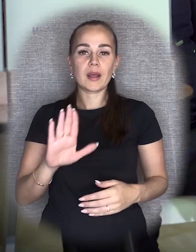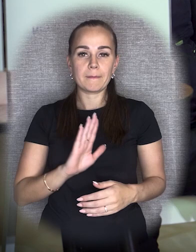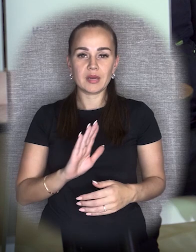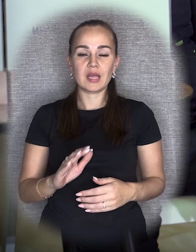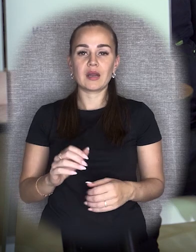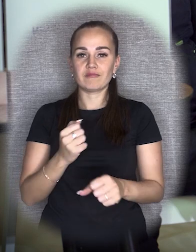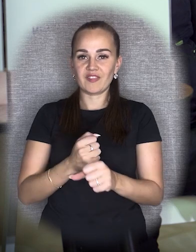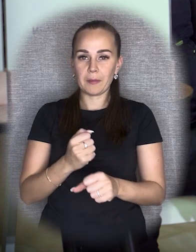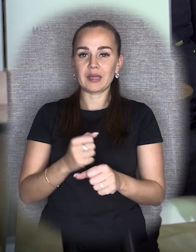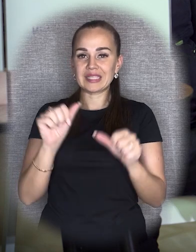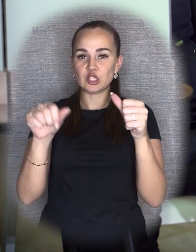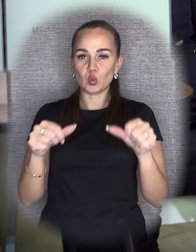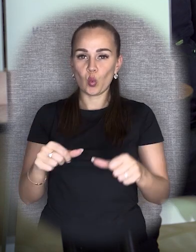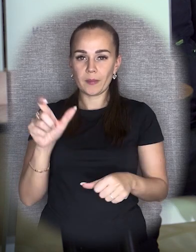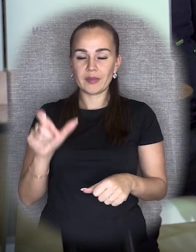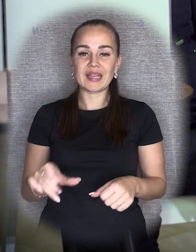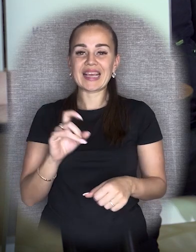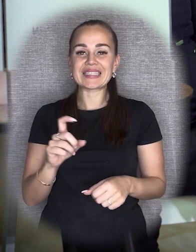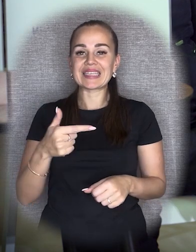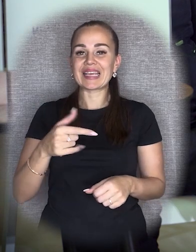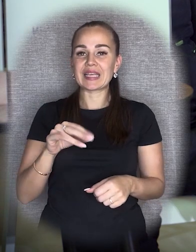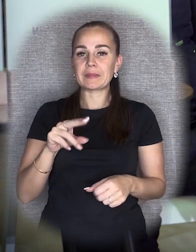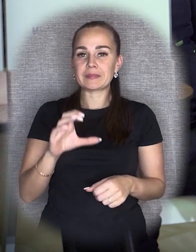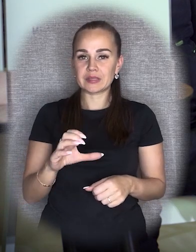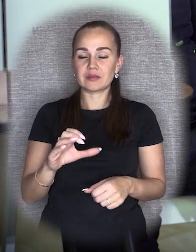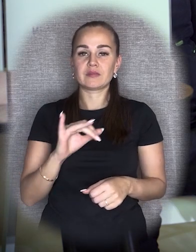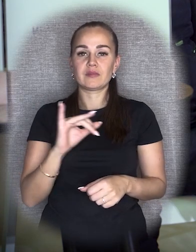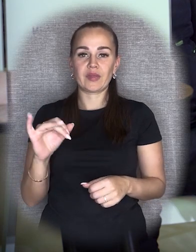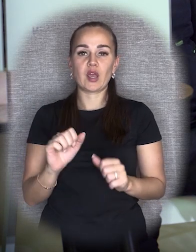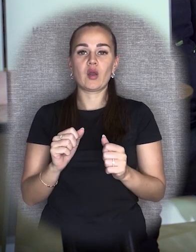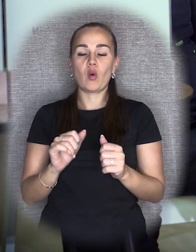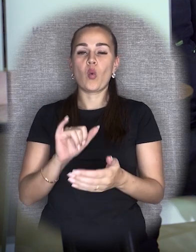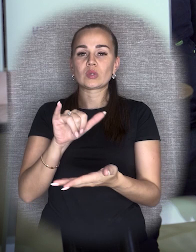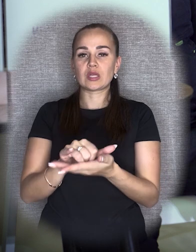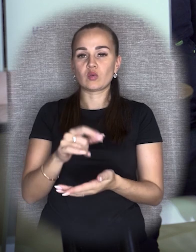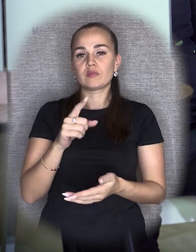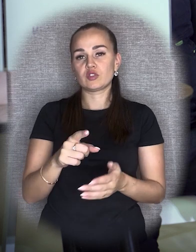которые были выполнены скульпторами из гипса и установлены в